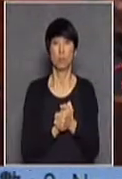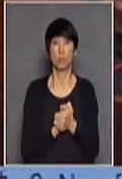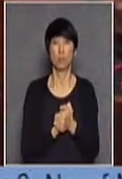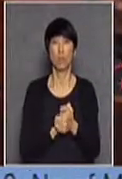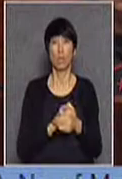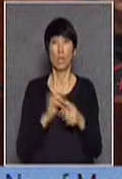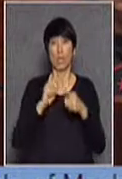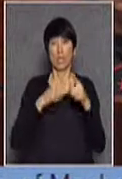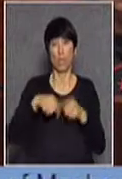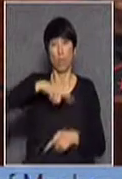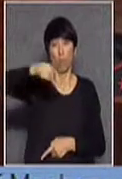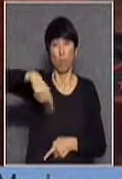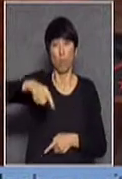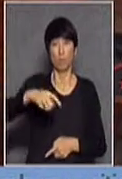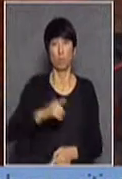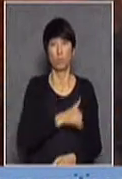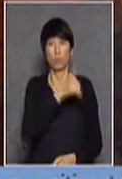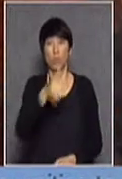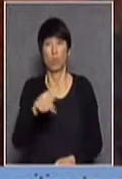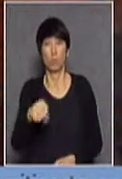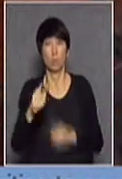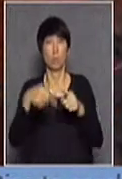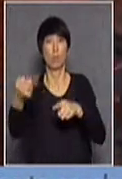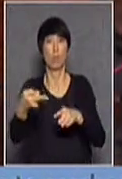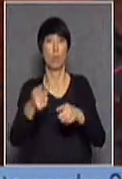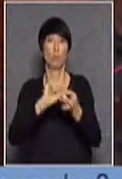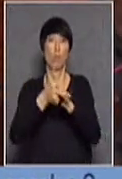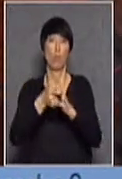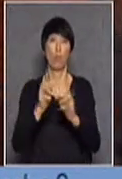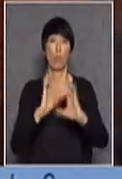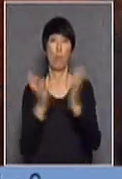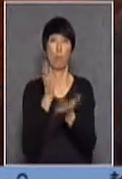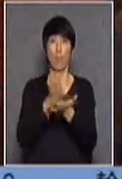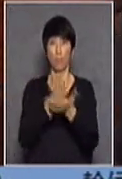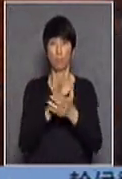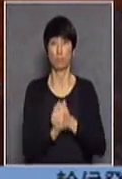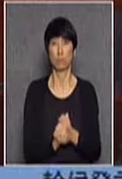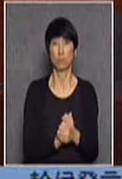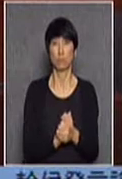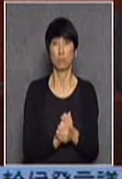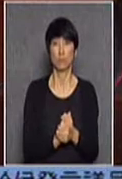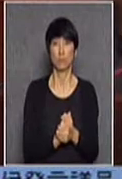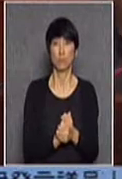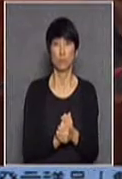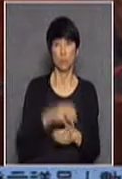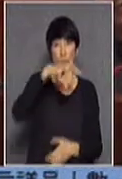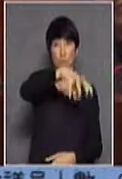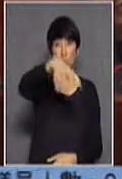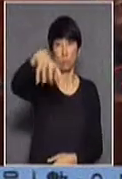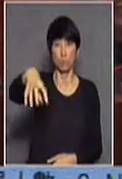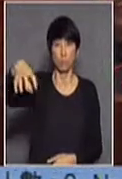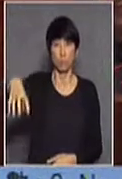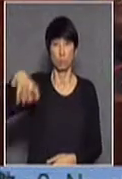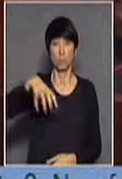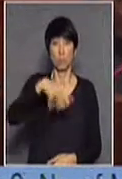村又好，隔個馬路就另一條村代表嘅啦。咁所以即係你話嗰個嘅地域性。以為有少少